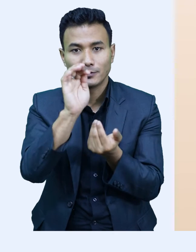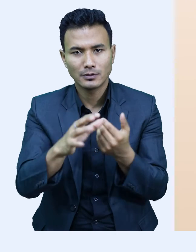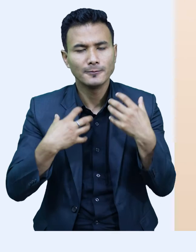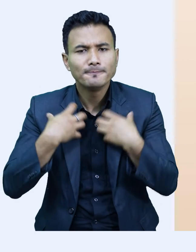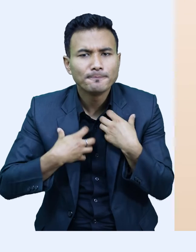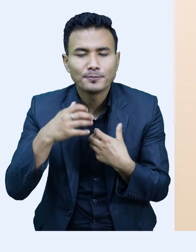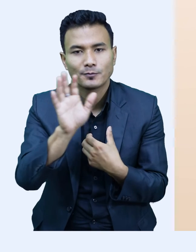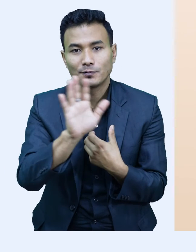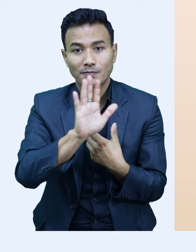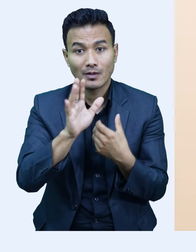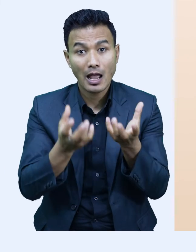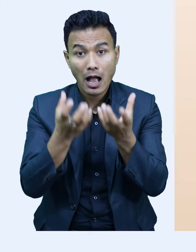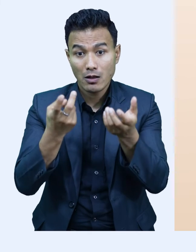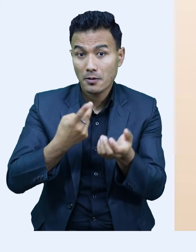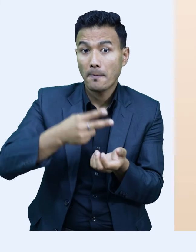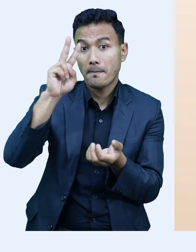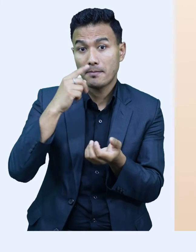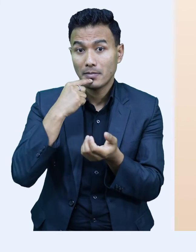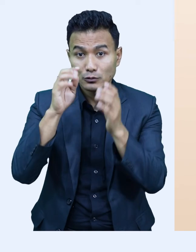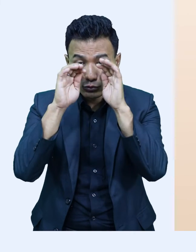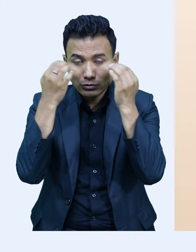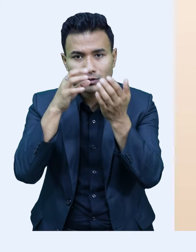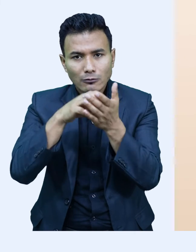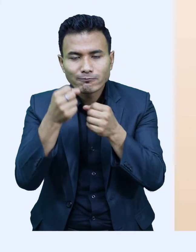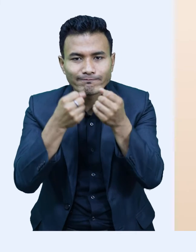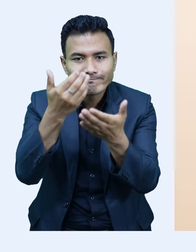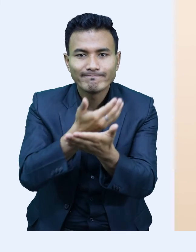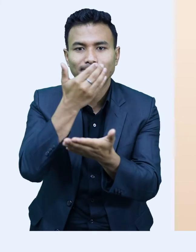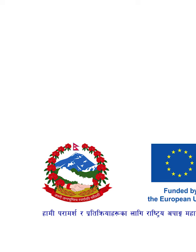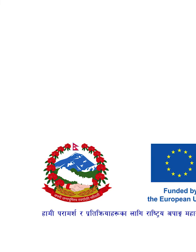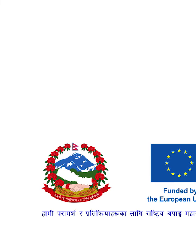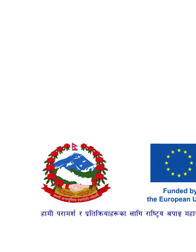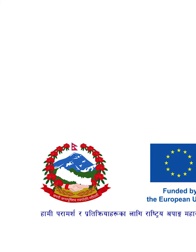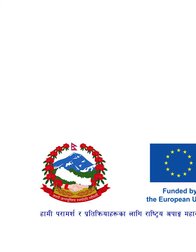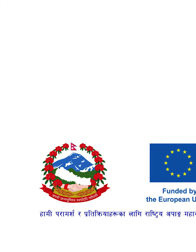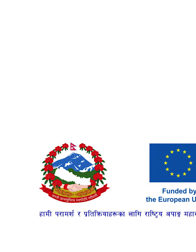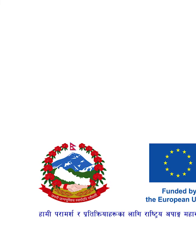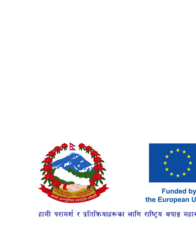आत्तिनु हुँदैन, आगो बढ्दै गएमा सुरक्षित स्थानमा निस्केर जोगिनुपर्छ।